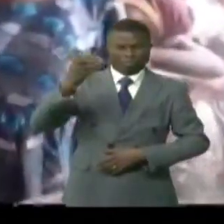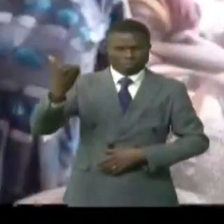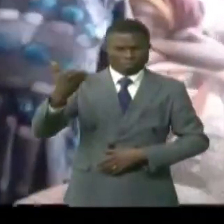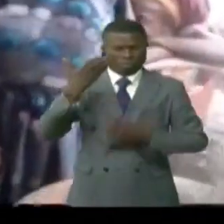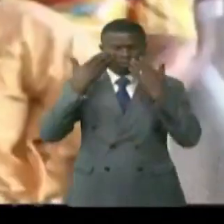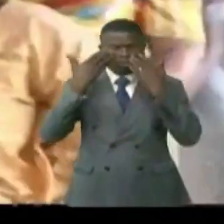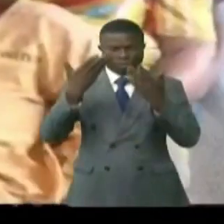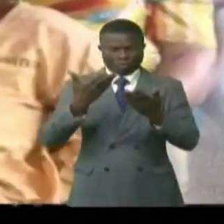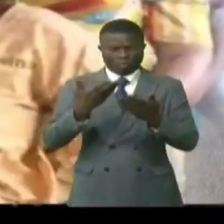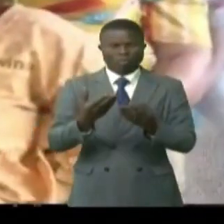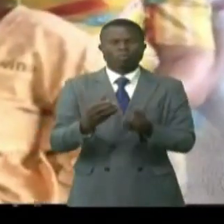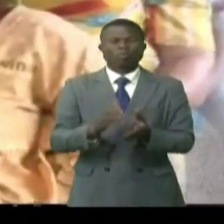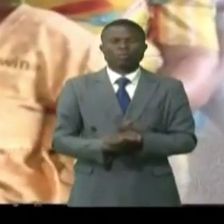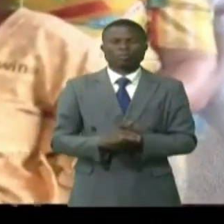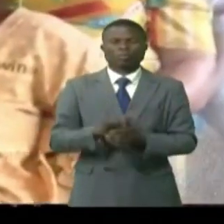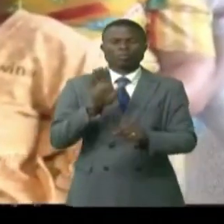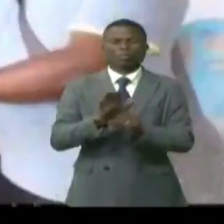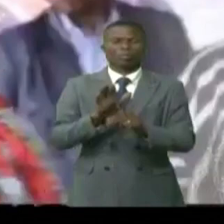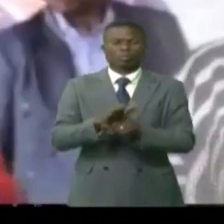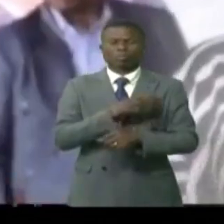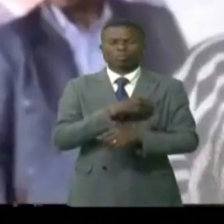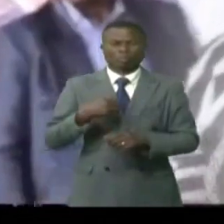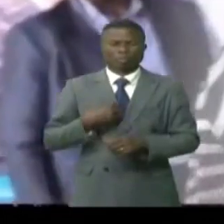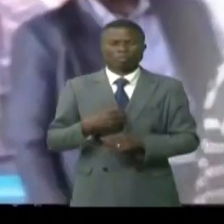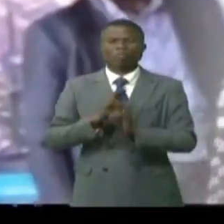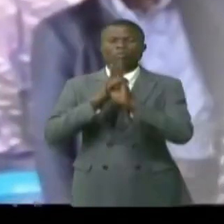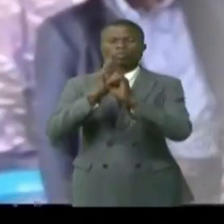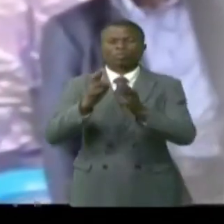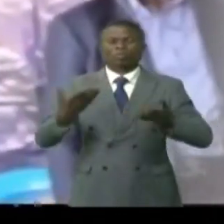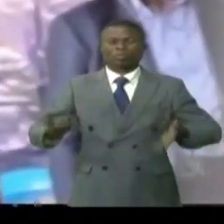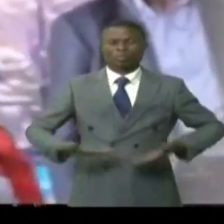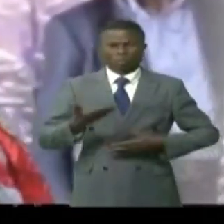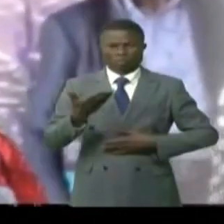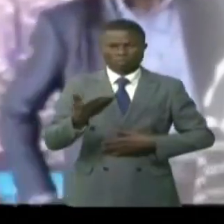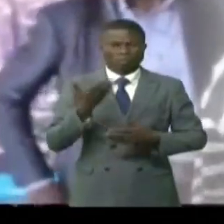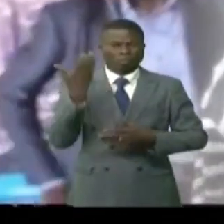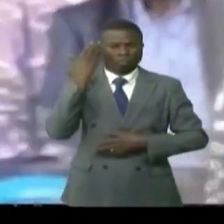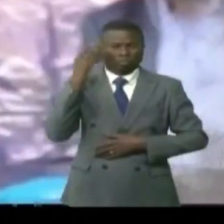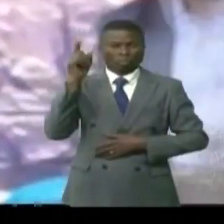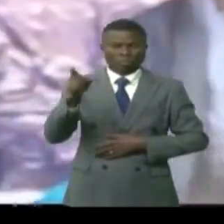Voilà de quoi faire réagir certains bénéficiaires.